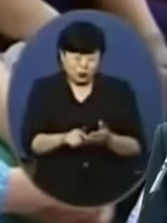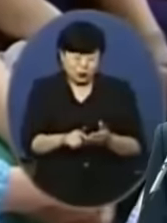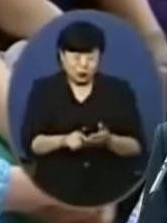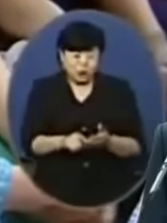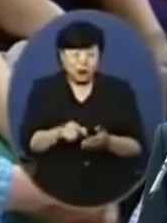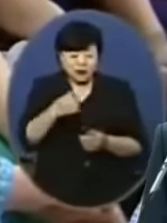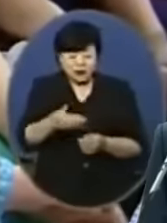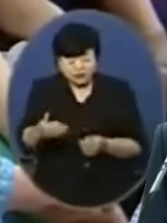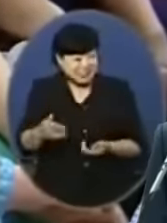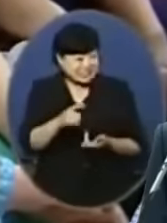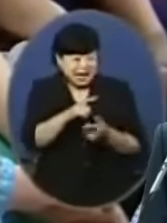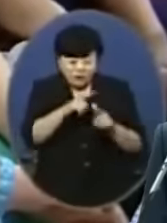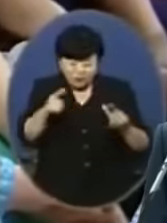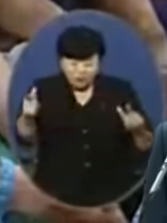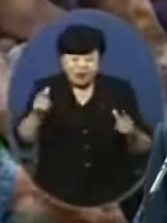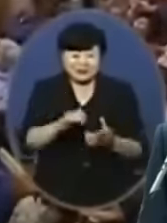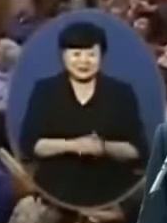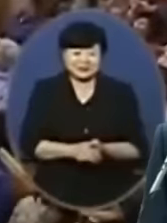떠내려가지 않고